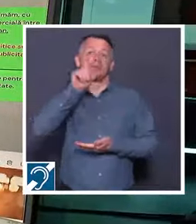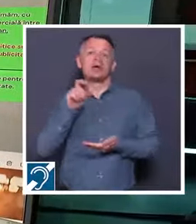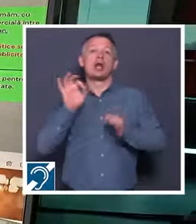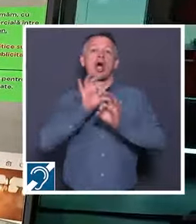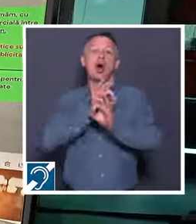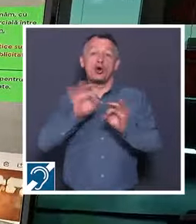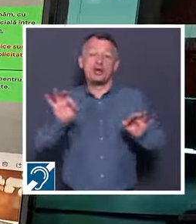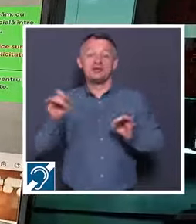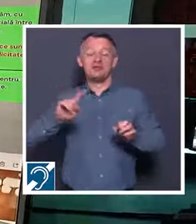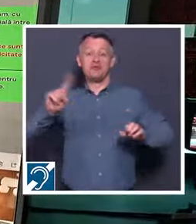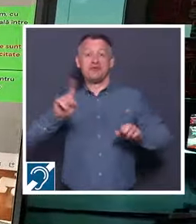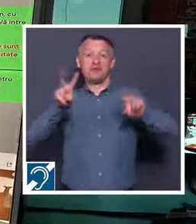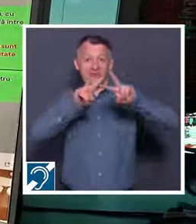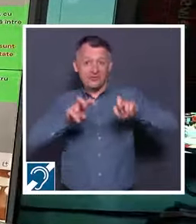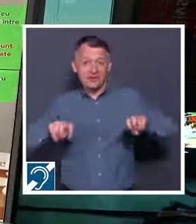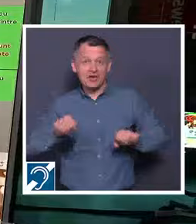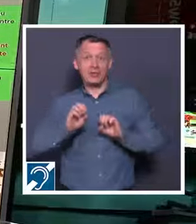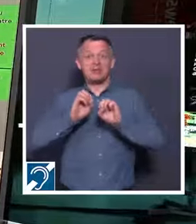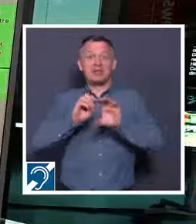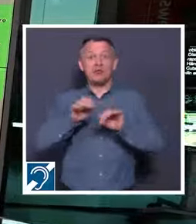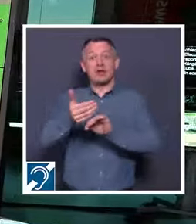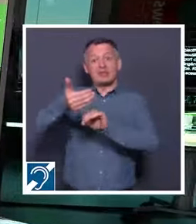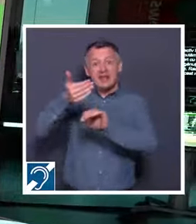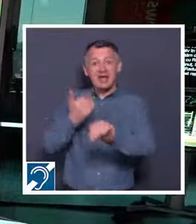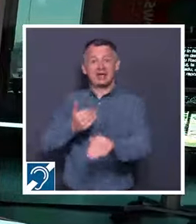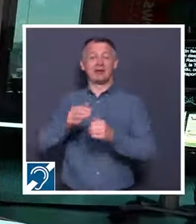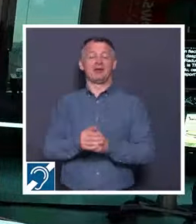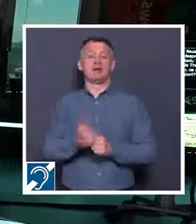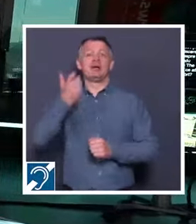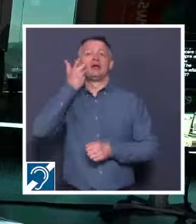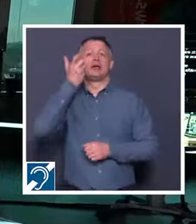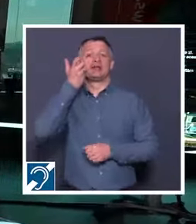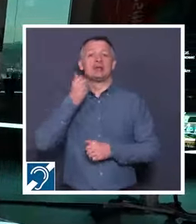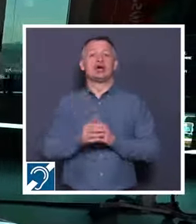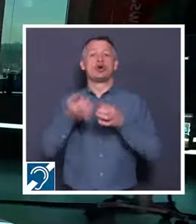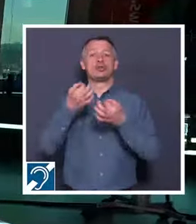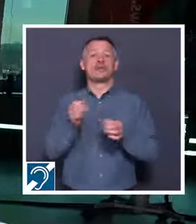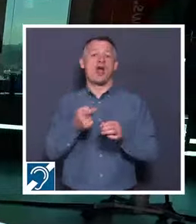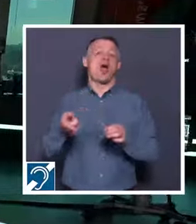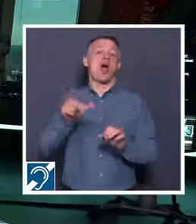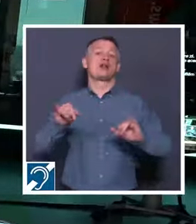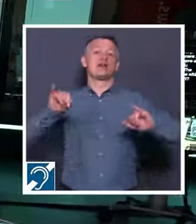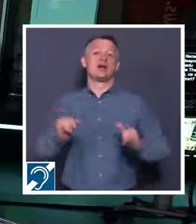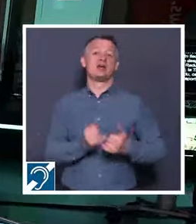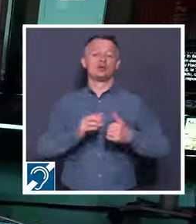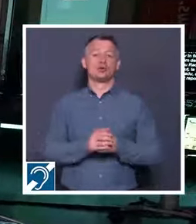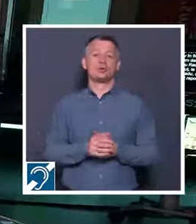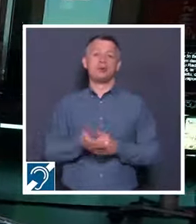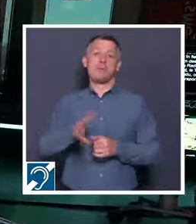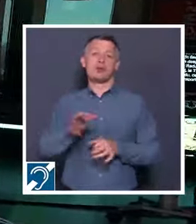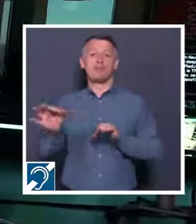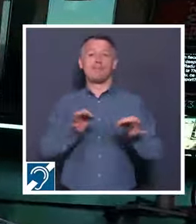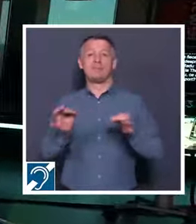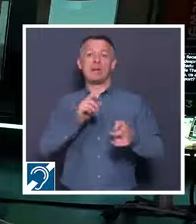nu verificăm informațiile, atunci când vor fi alte cazuri, poate în plan